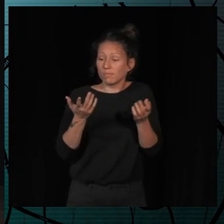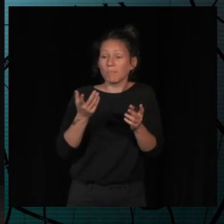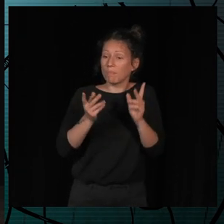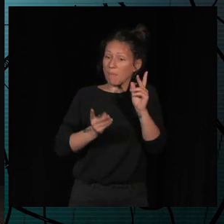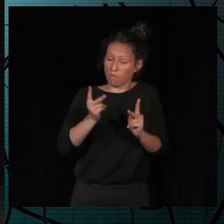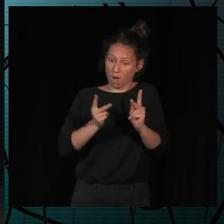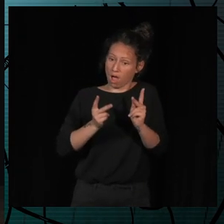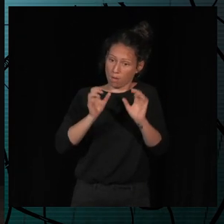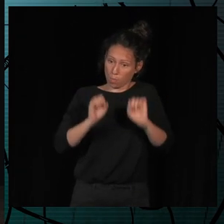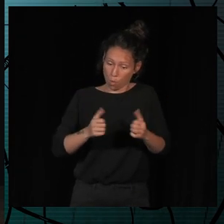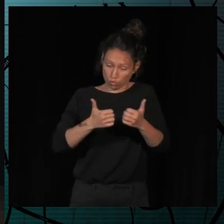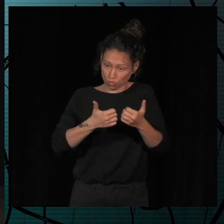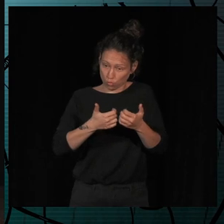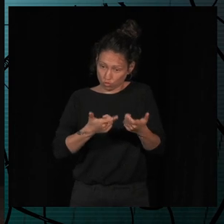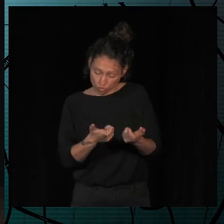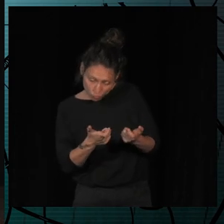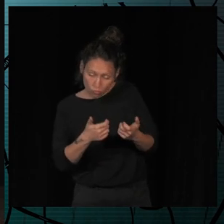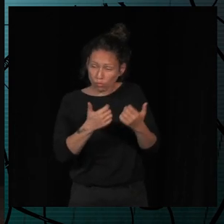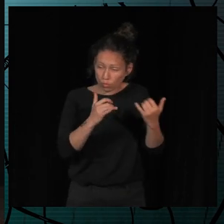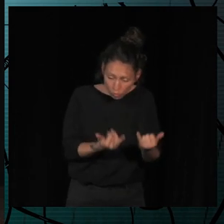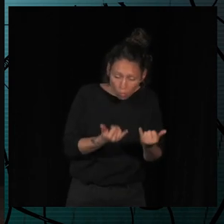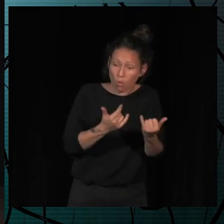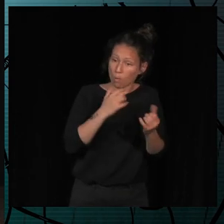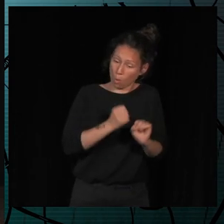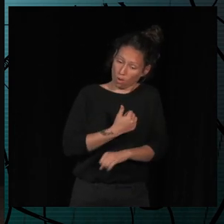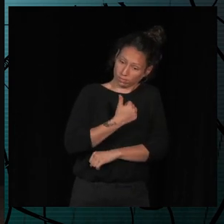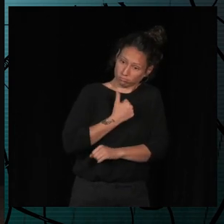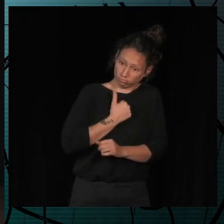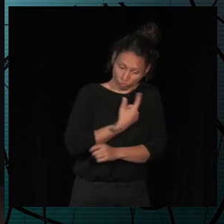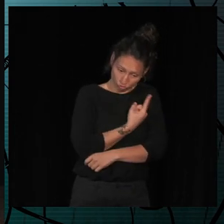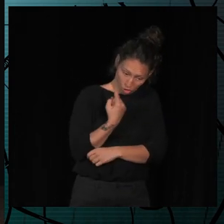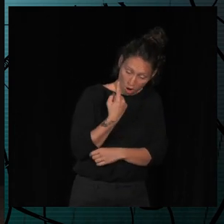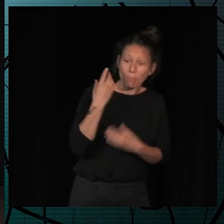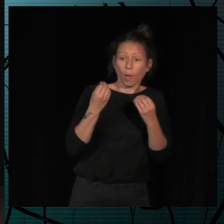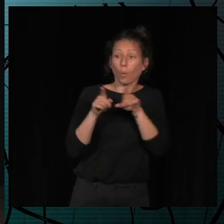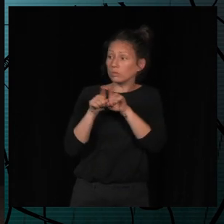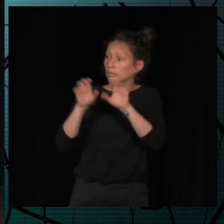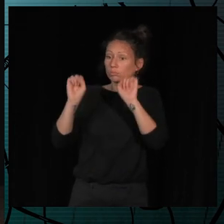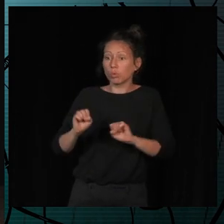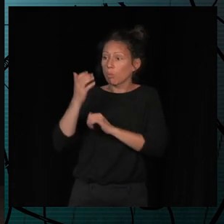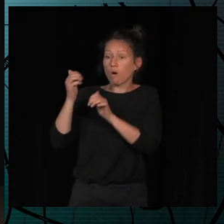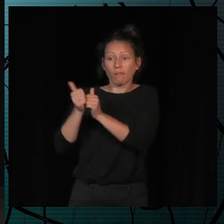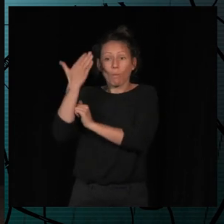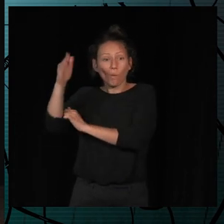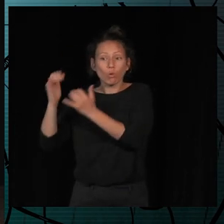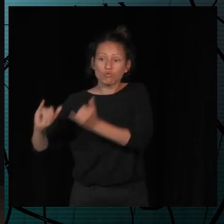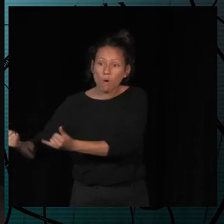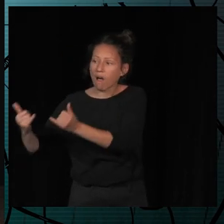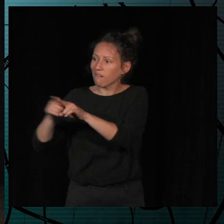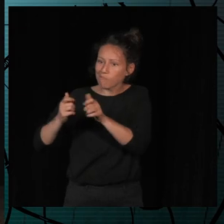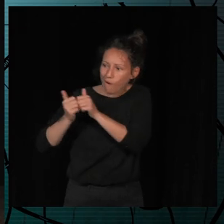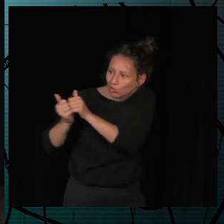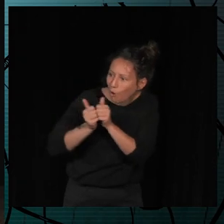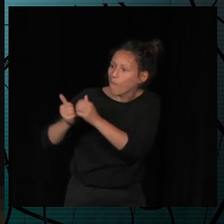individuelle euh mais aussi collective ce qui va complètement modifier le le le le contexte les